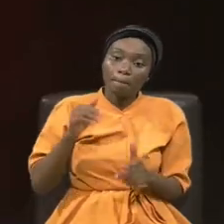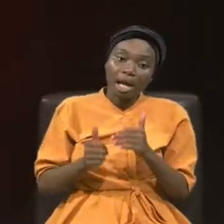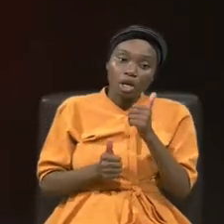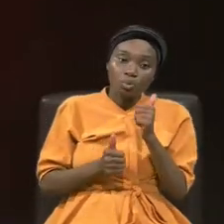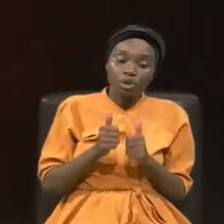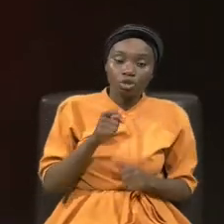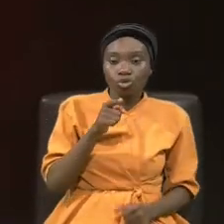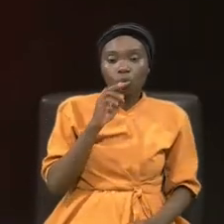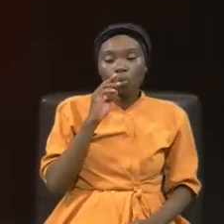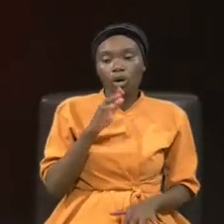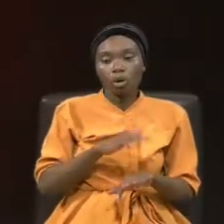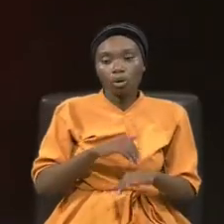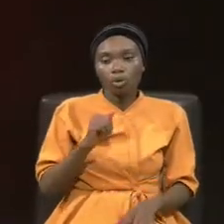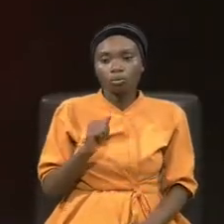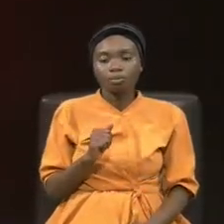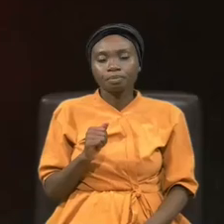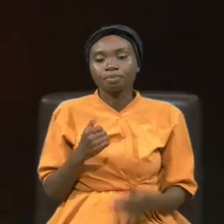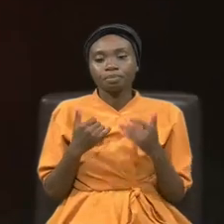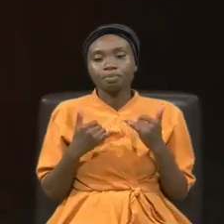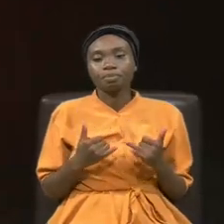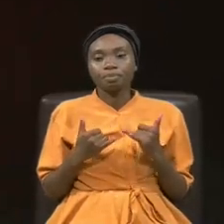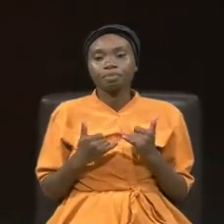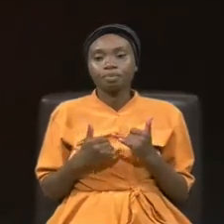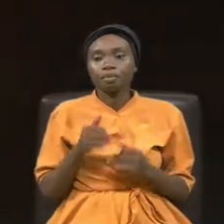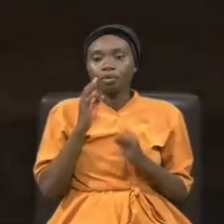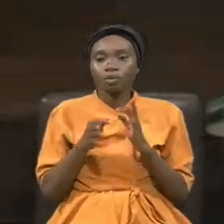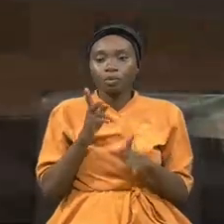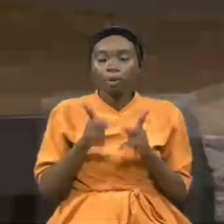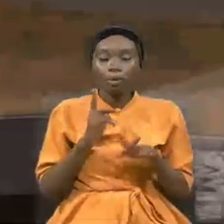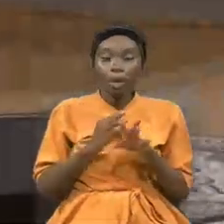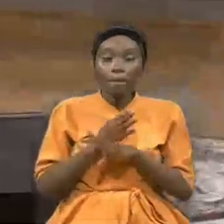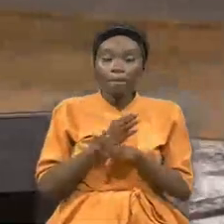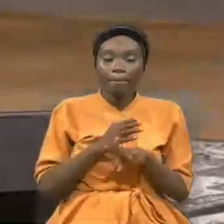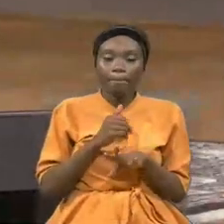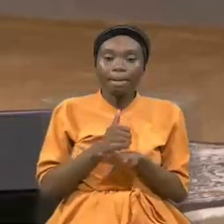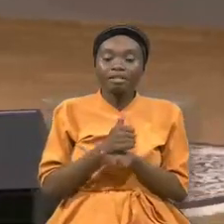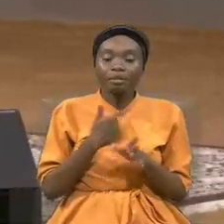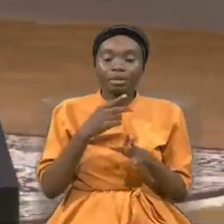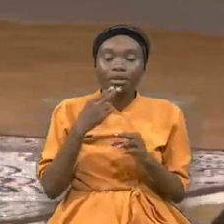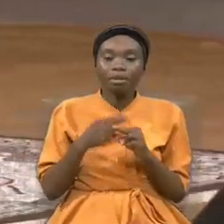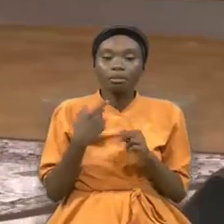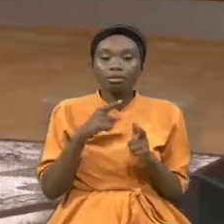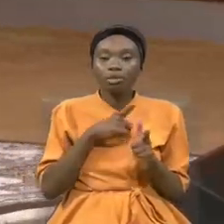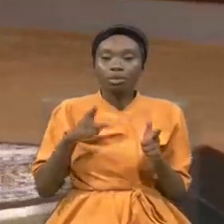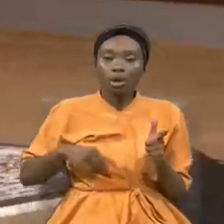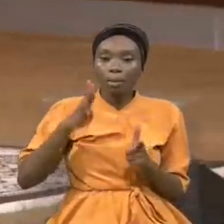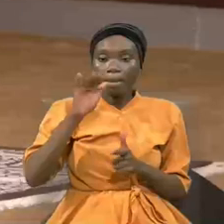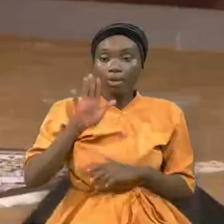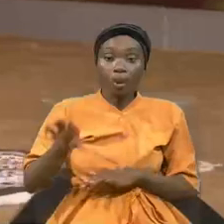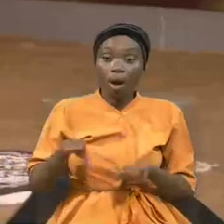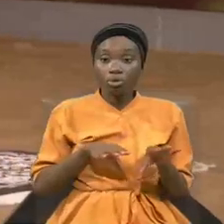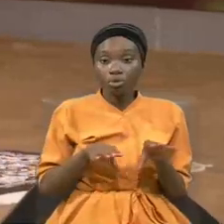lequel vous êtes appelé. Maintenant, si les gens blasphèment le nom du Seigneur par votre